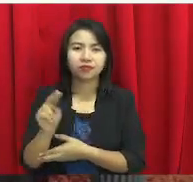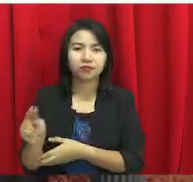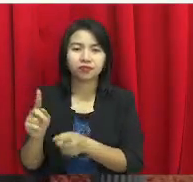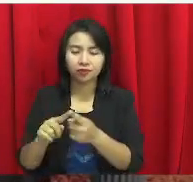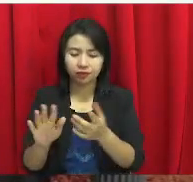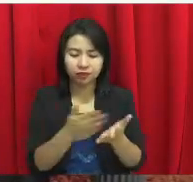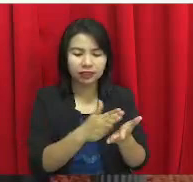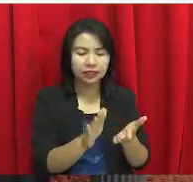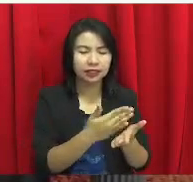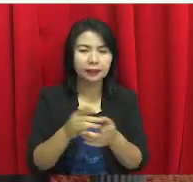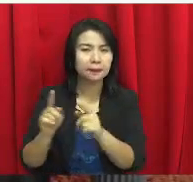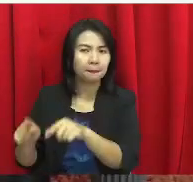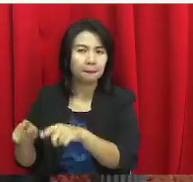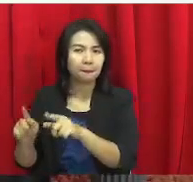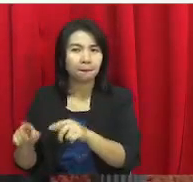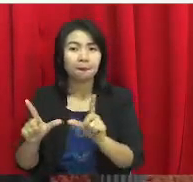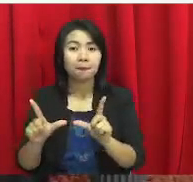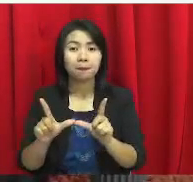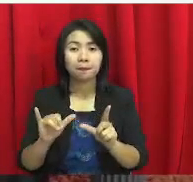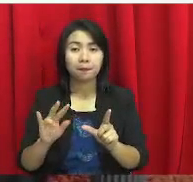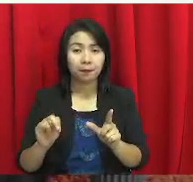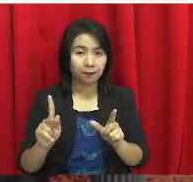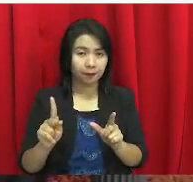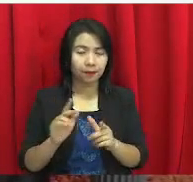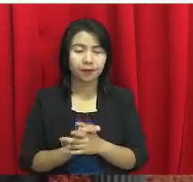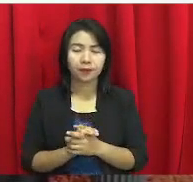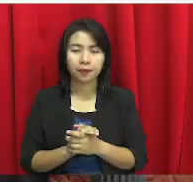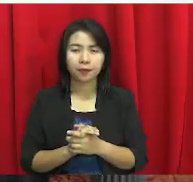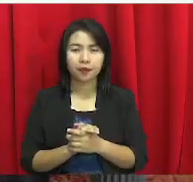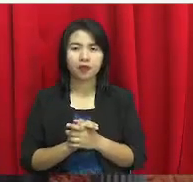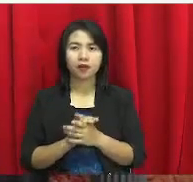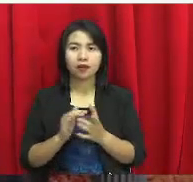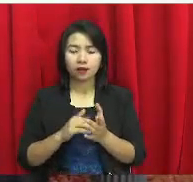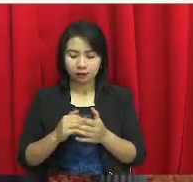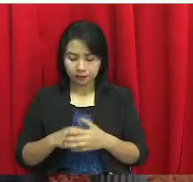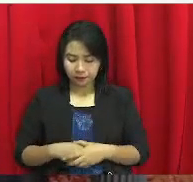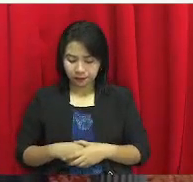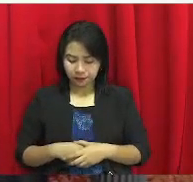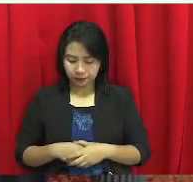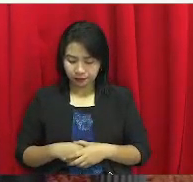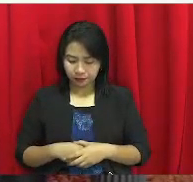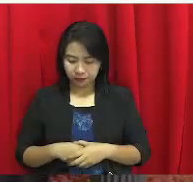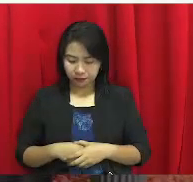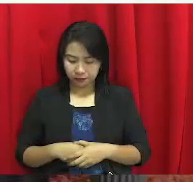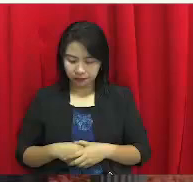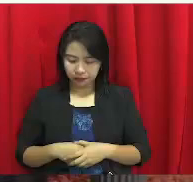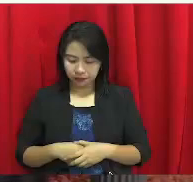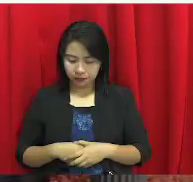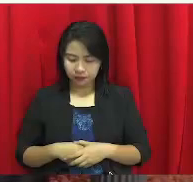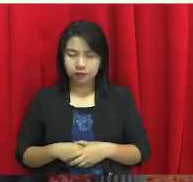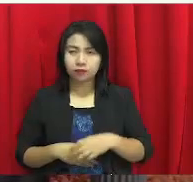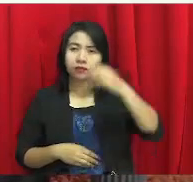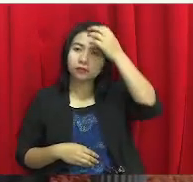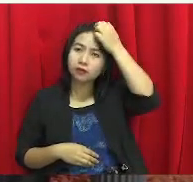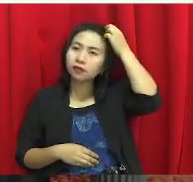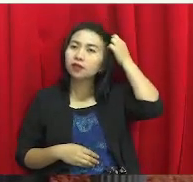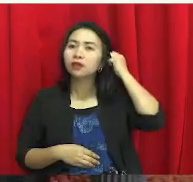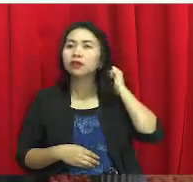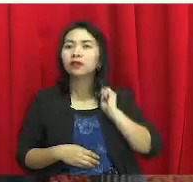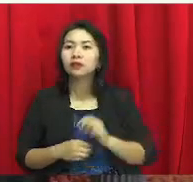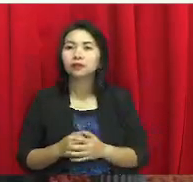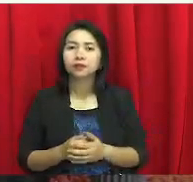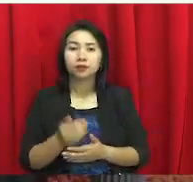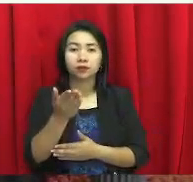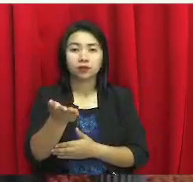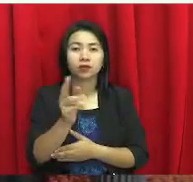link. Wala namang masama dyan. Yeah, wala namang masama. Ang punto dyan is that kung madadala mo sila sa tama. Oh. Walang masama, basta madala mo